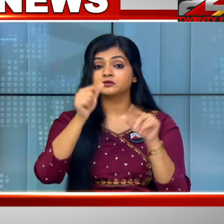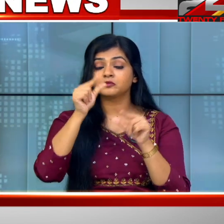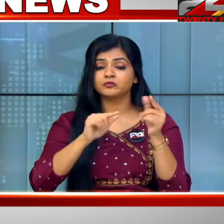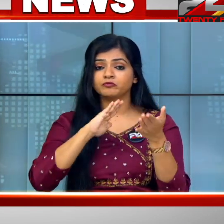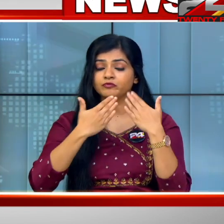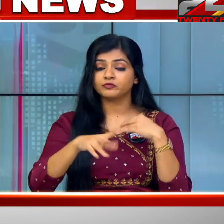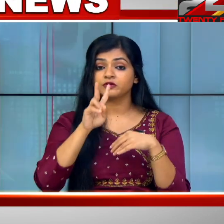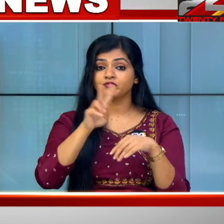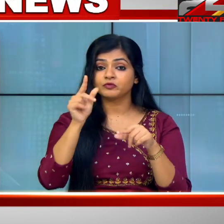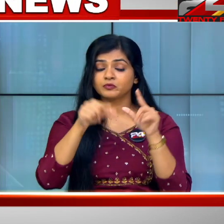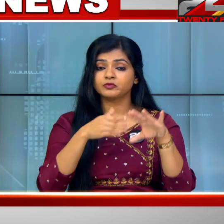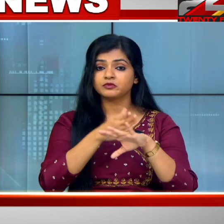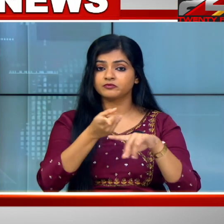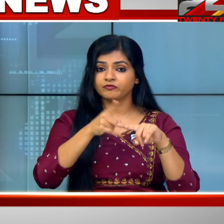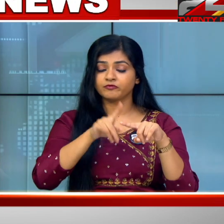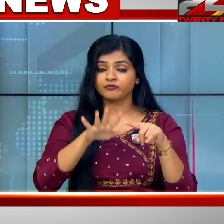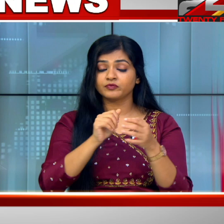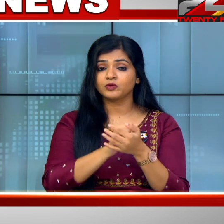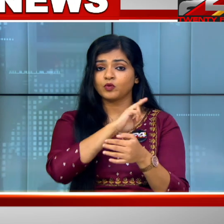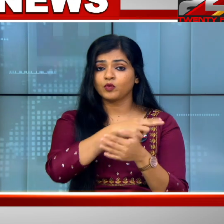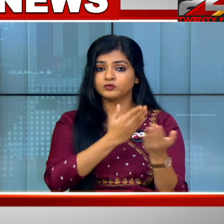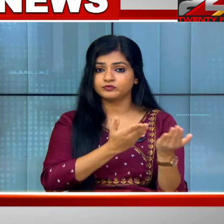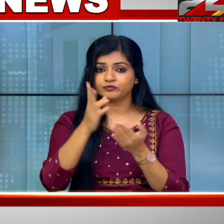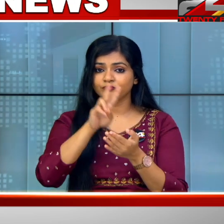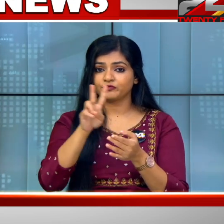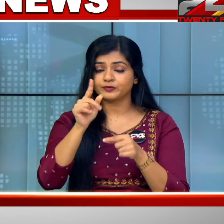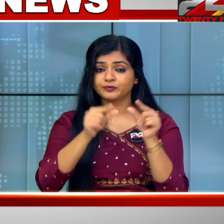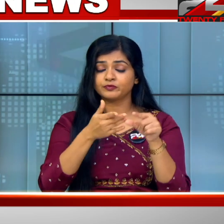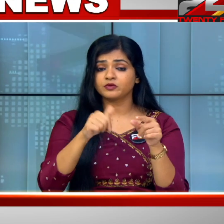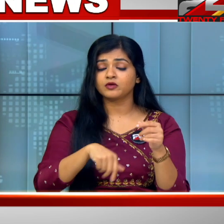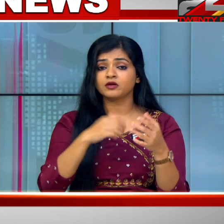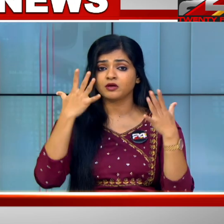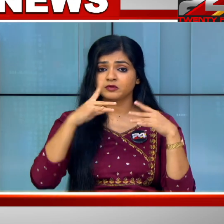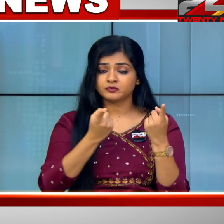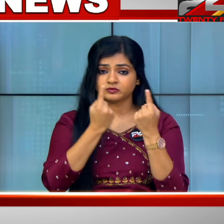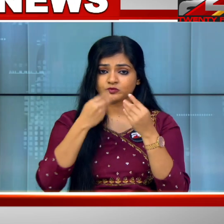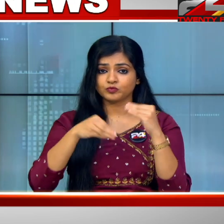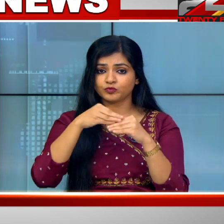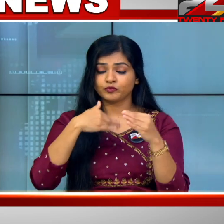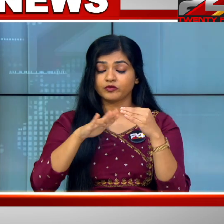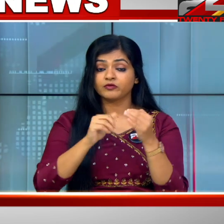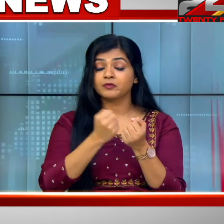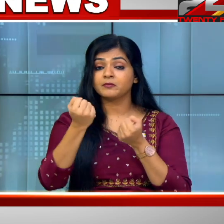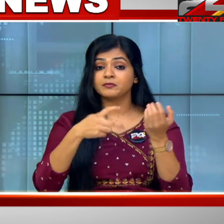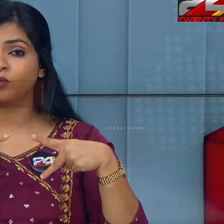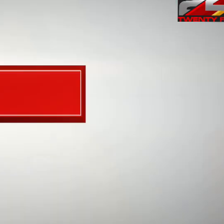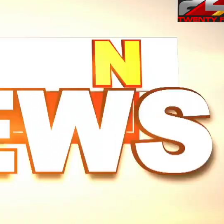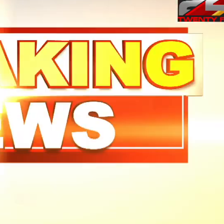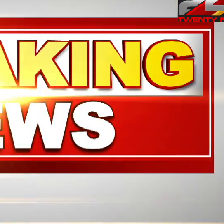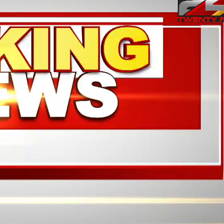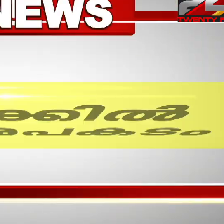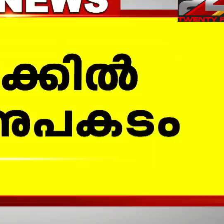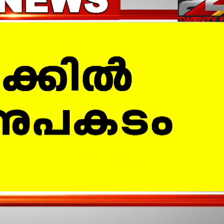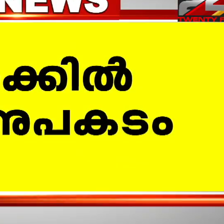ഇവരുടെ ആരോഗ്യനില ഉൾപ്പെടെയുള്ള കാര്യങ്ങൾ കൃത്യമായി പരിശോധിച്ചു വരുന്നുണ്ടെന്നാണ് നമുക്ക് അറിയാൻ കഴിയുന്നത്. ഒപ്പം തന്നെ ഈ ബസ് റോഡിൽ നിന്ന് തെന്നി മാറിയതാണ്